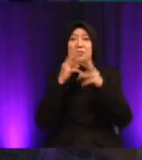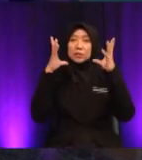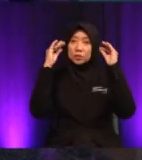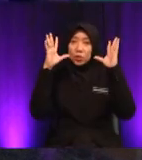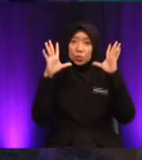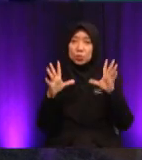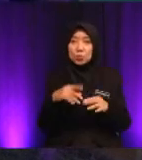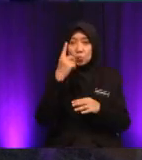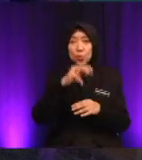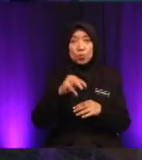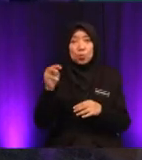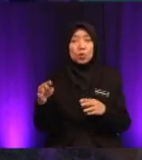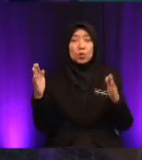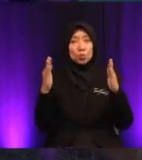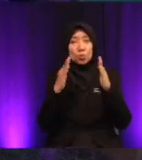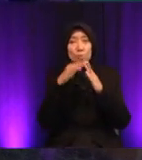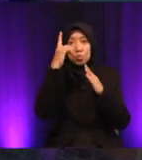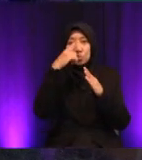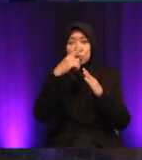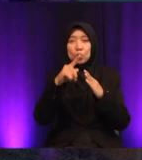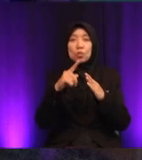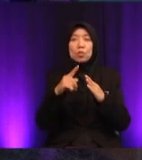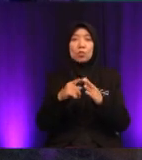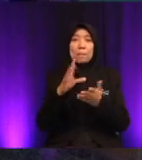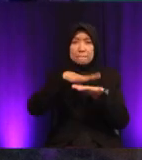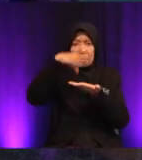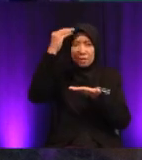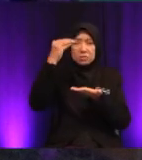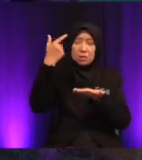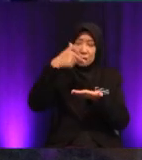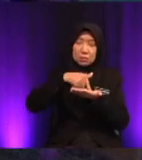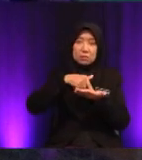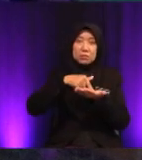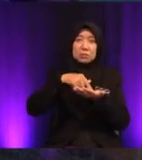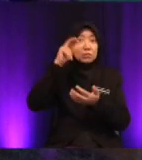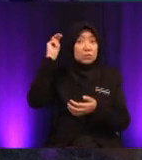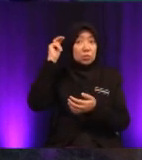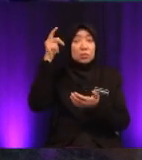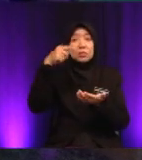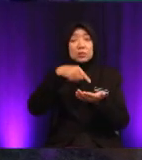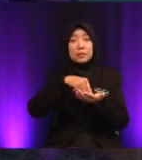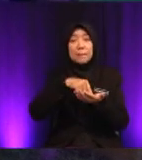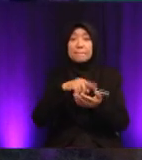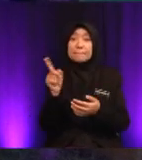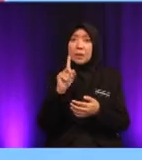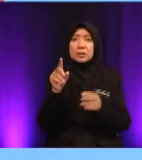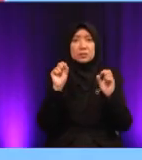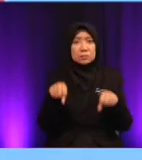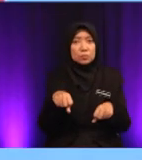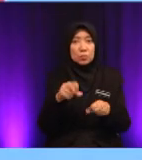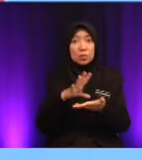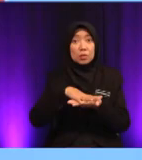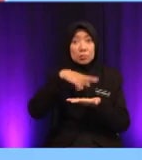di rumahnya ingin mengukuhkan lagi pemahaman mereka bagi tajuk teori Quantum cahaya ini di manakah mereka boleh mendapatkan